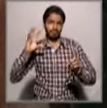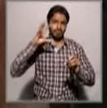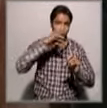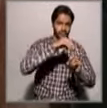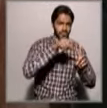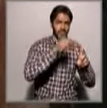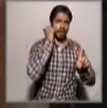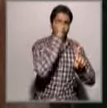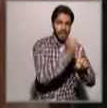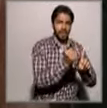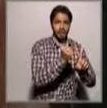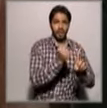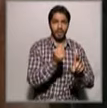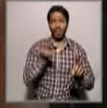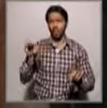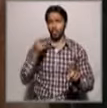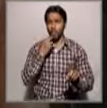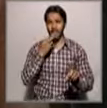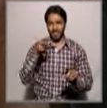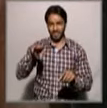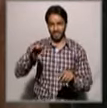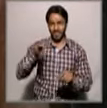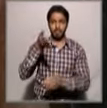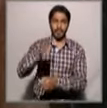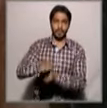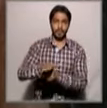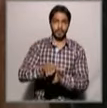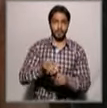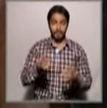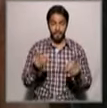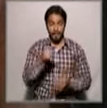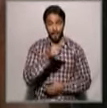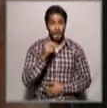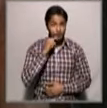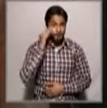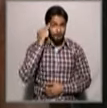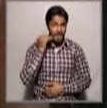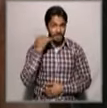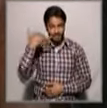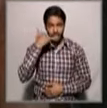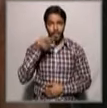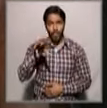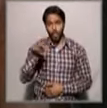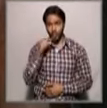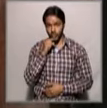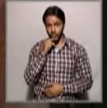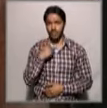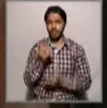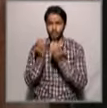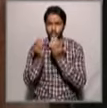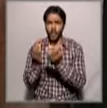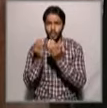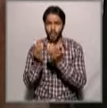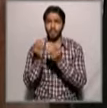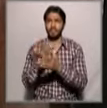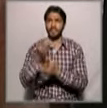صايمة طبعا صليت وكده وبتنفل وبقوم الليل وكده، بقول له يا رب عشان أقدر أصبر عليه لأن أنا ما معيش أولاد،